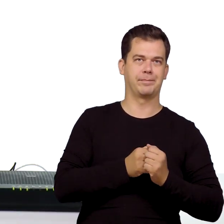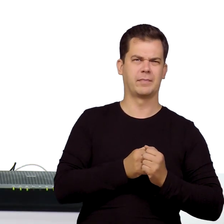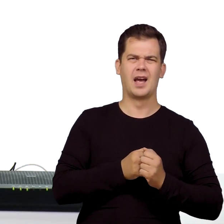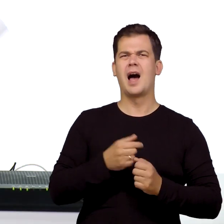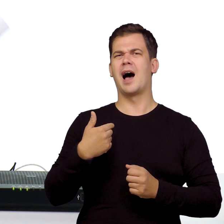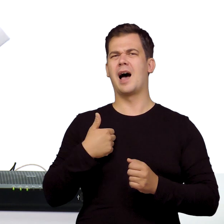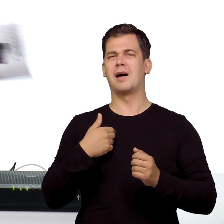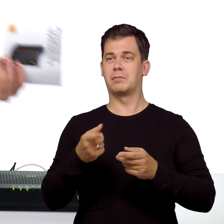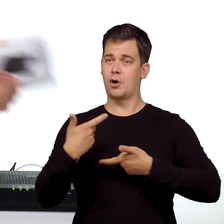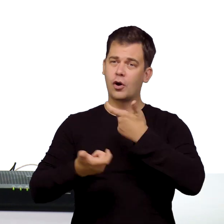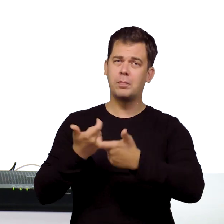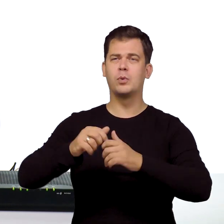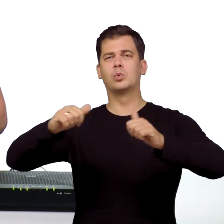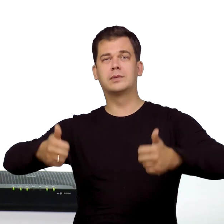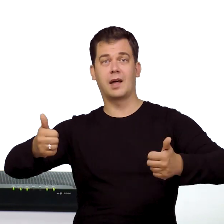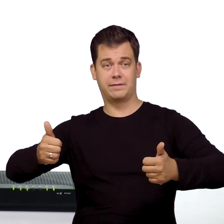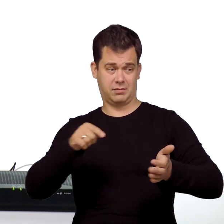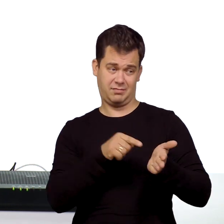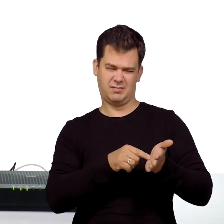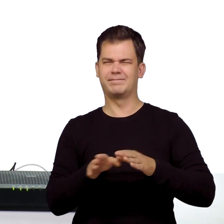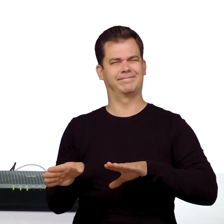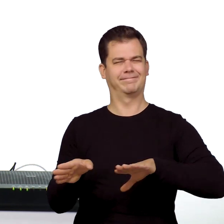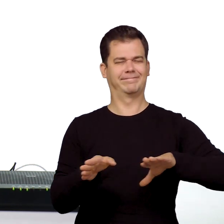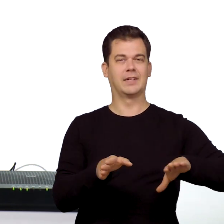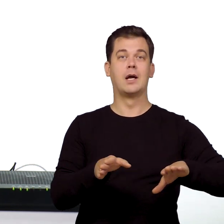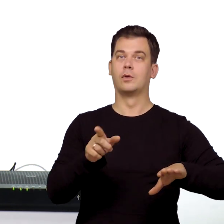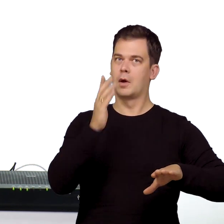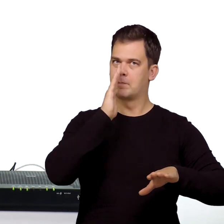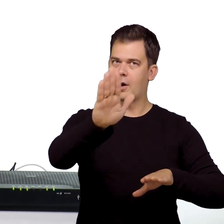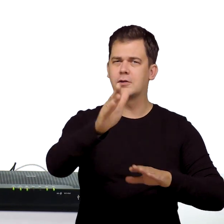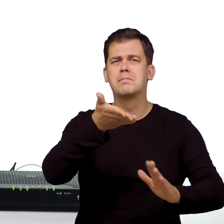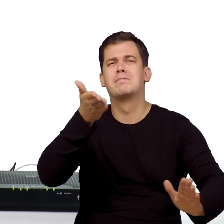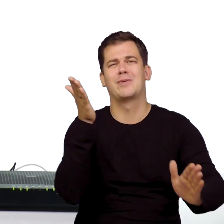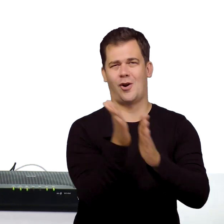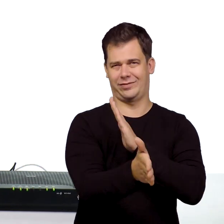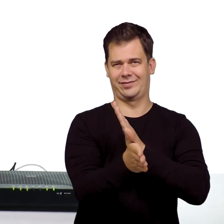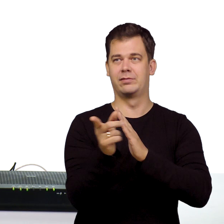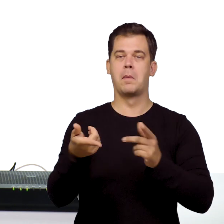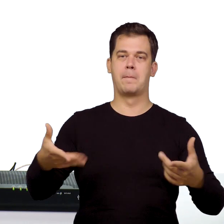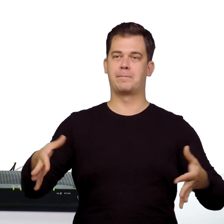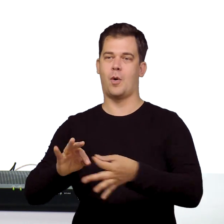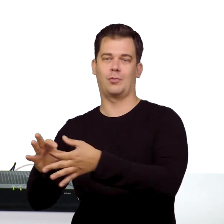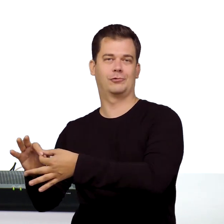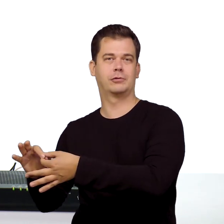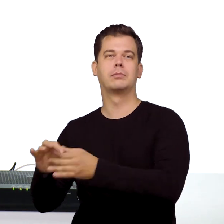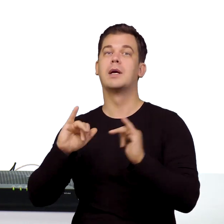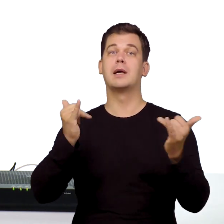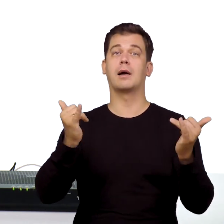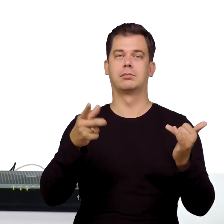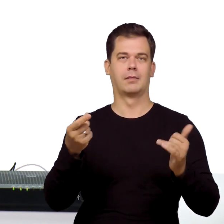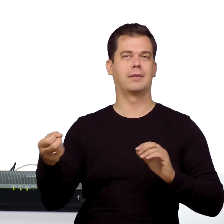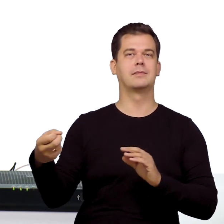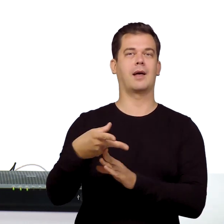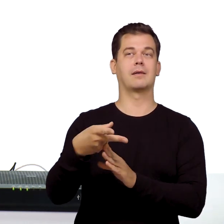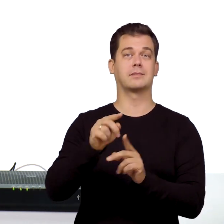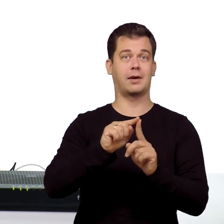instrukcję. My jednak nie będziemy konfigurować urządzenia według tej instrukcji. Pokażę Ci inny, prostszy i szybszy sposób, a